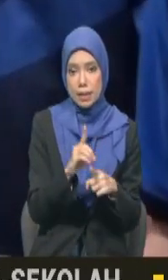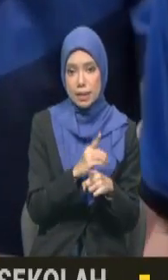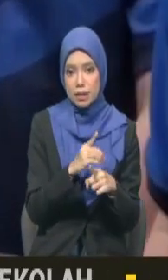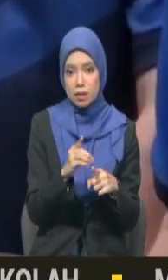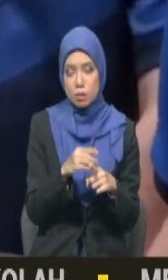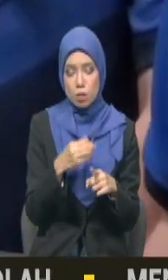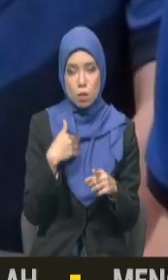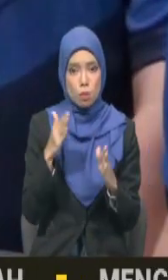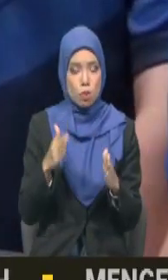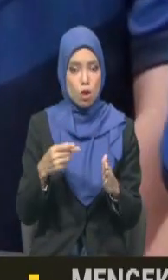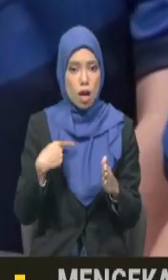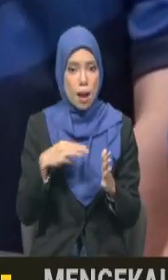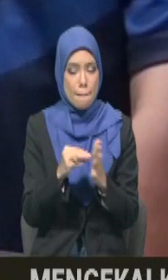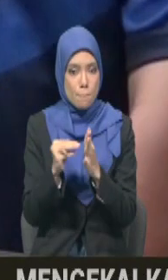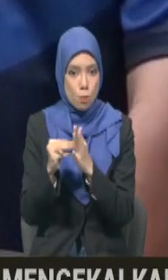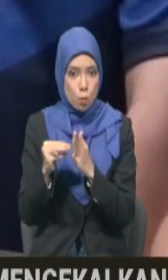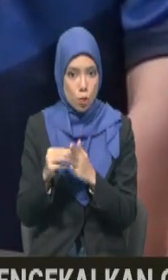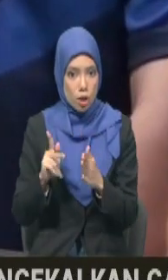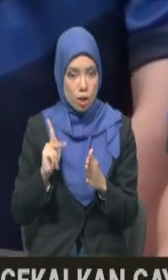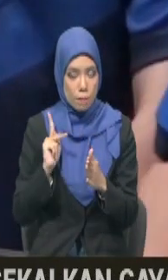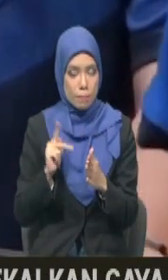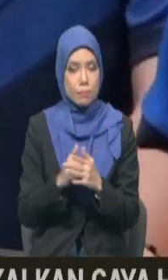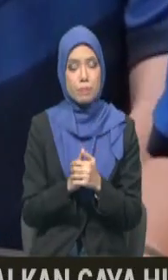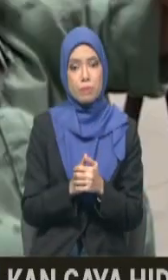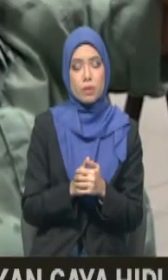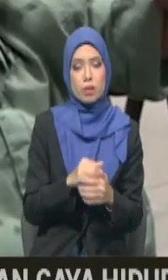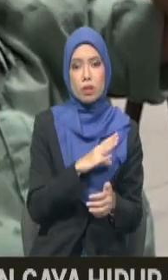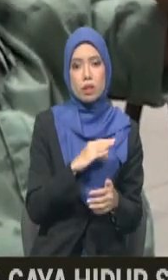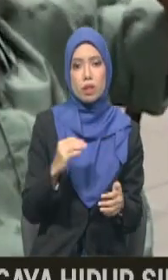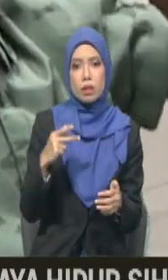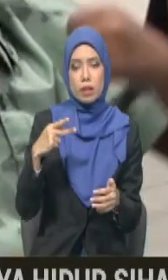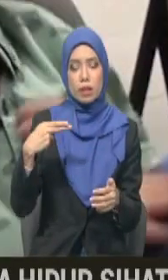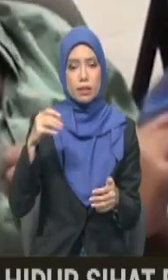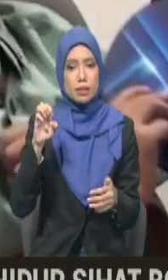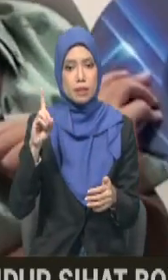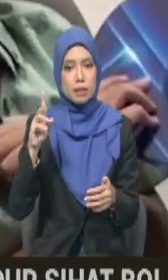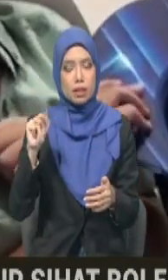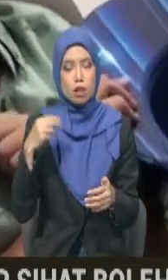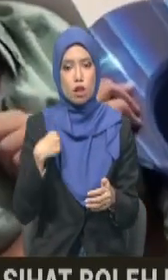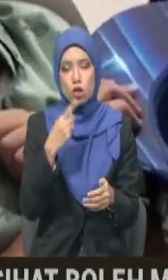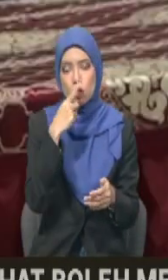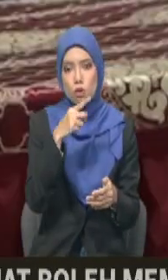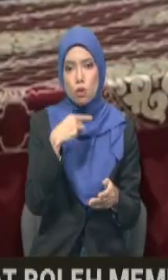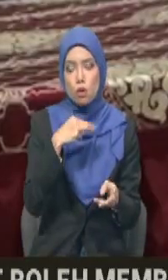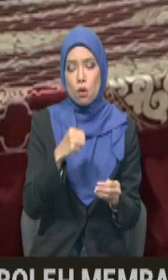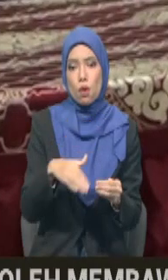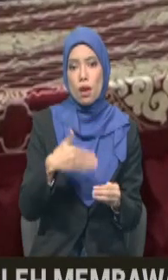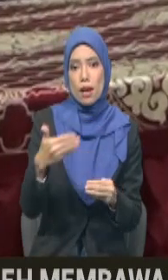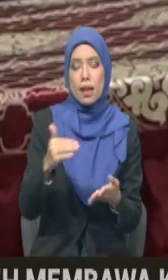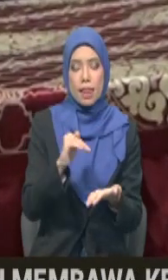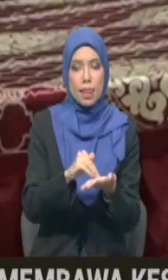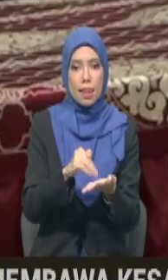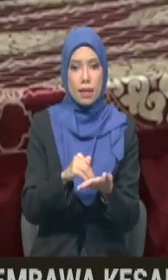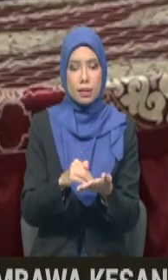penghulu mukim dan ketua Kampung Kementerian hal ehwal dalam negeri bagi proses selanjutnya juga hadir ahli Majlis